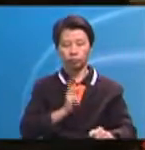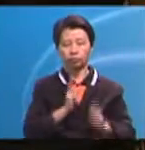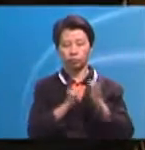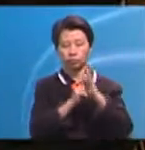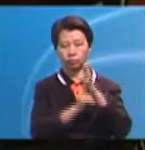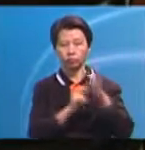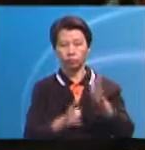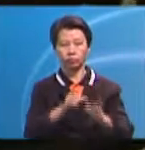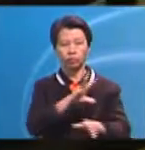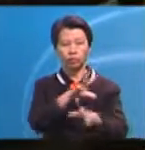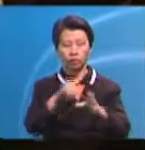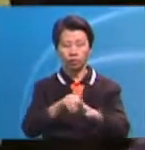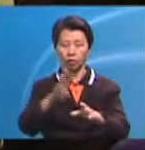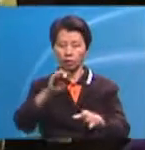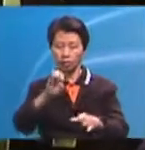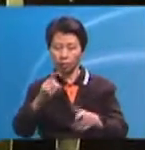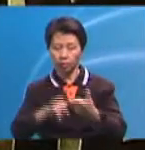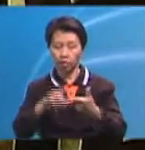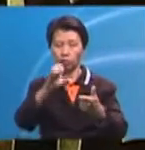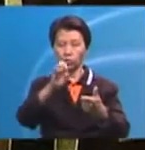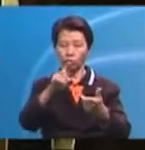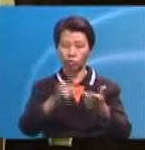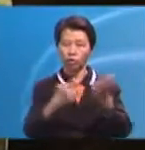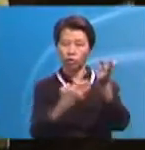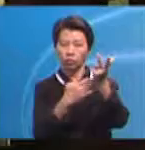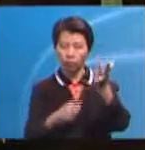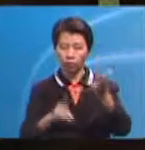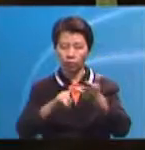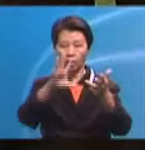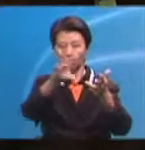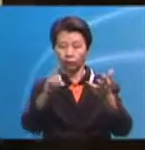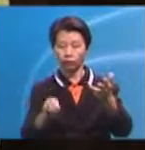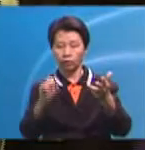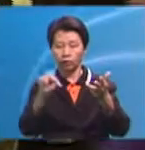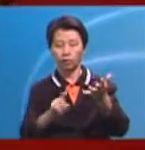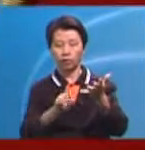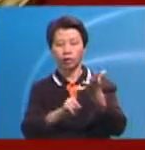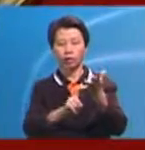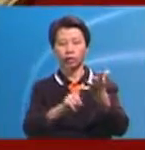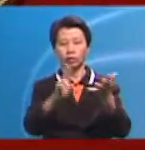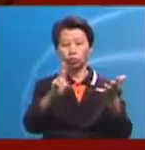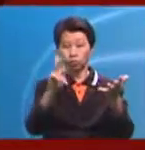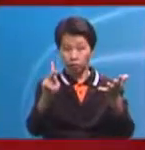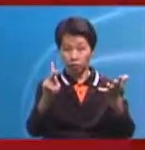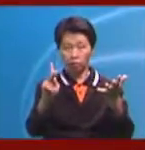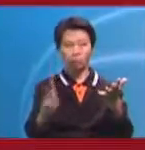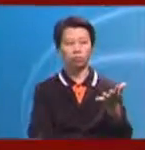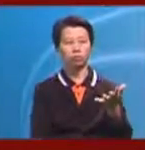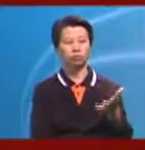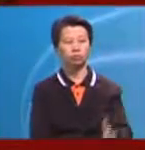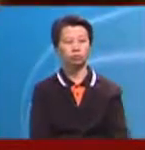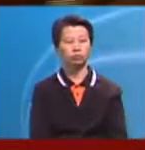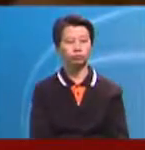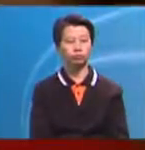termasuk Maldives Sudan Brunei Afrika Selatan dan majelis Syariah United Kingdom